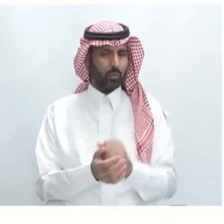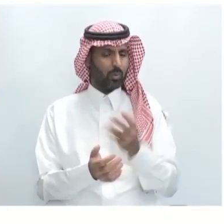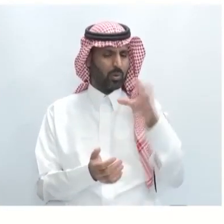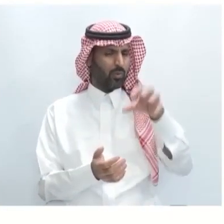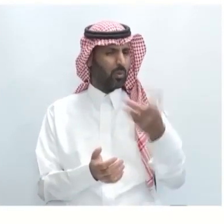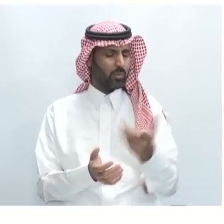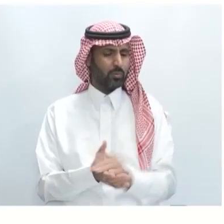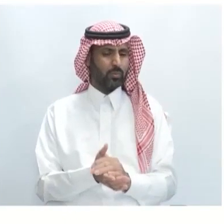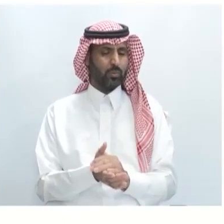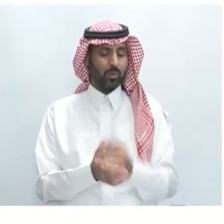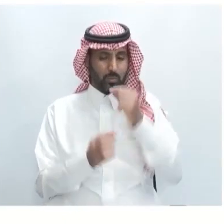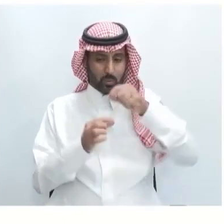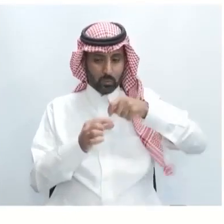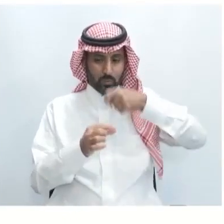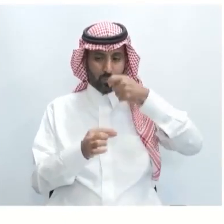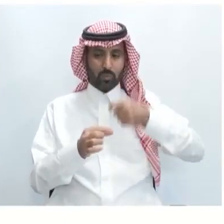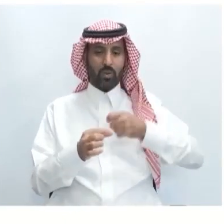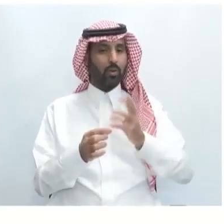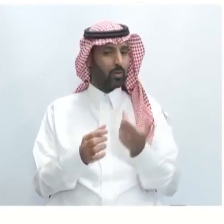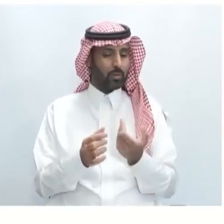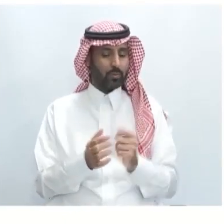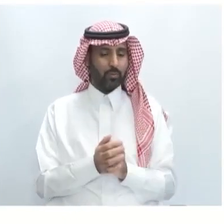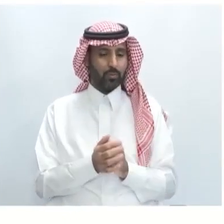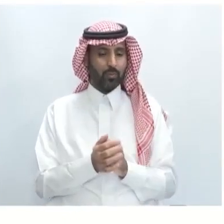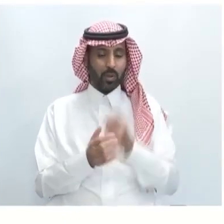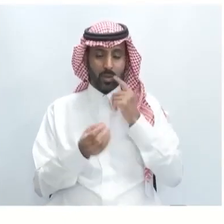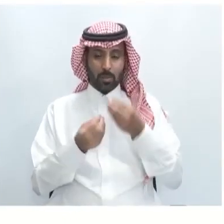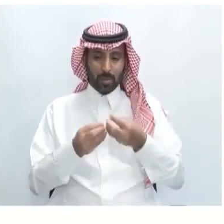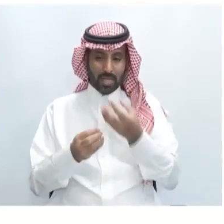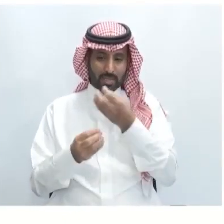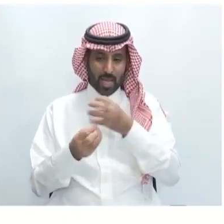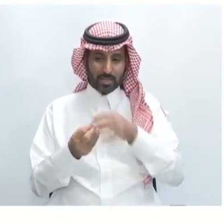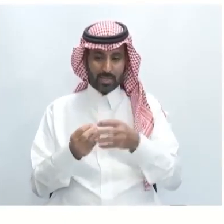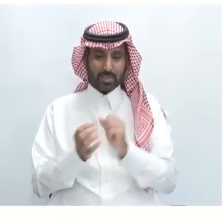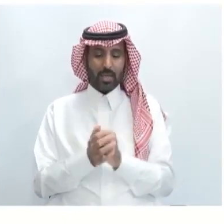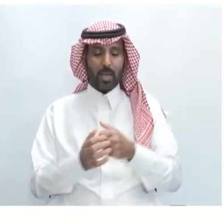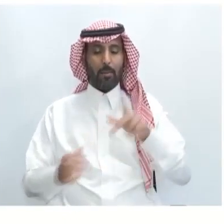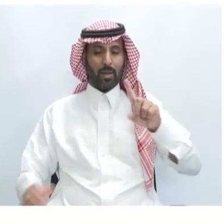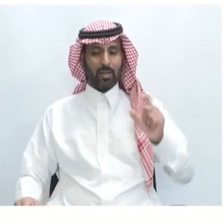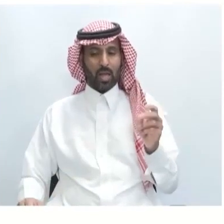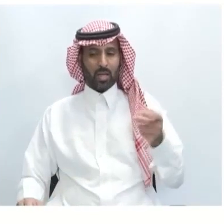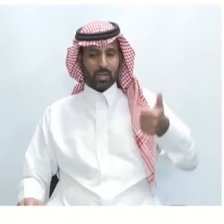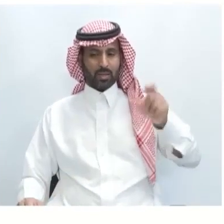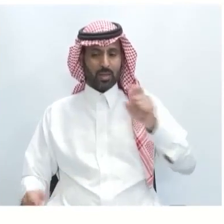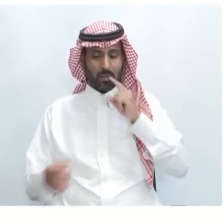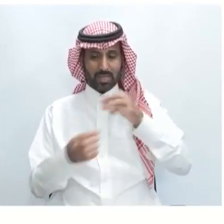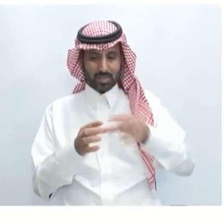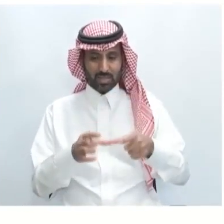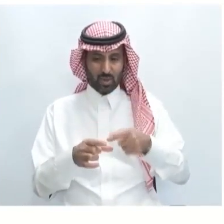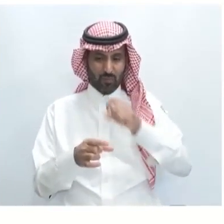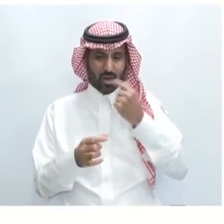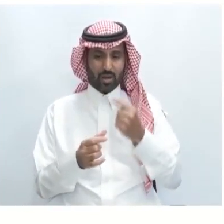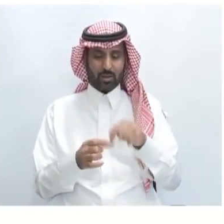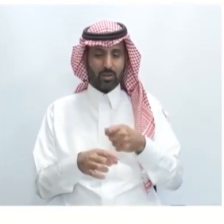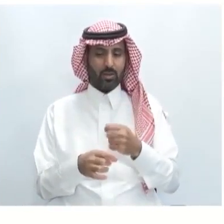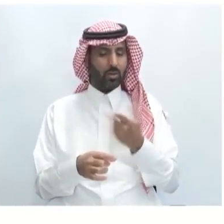يوجد مكرونه احسنتم وايضا بطاطس رائع ايضا بعض من الشوفان ما هي